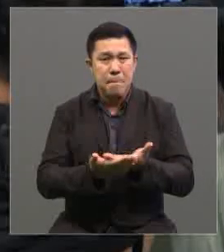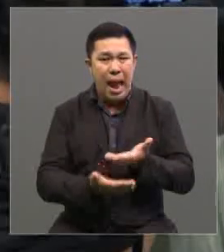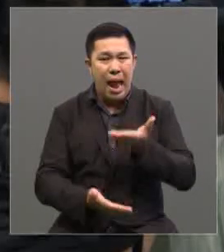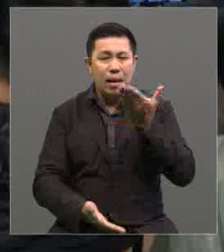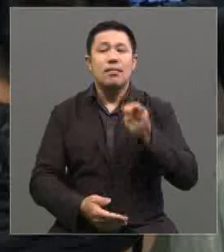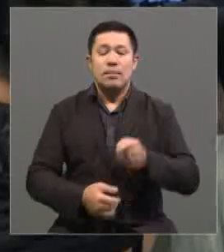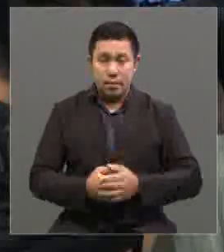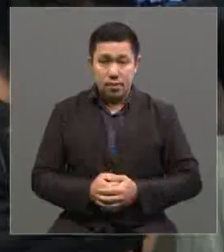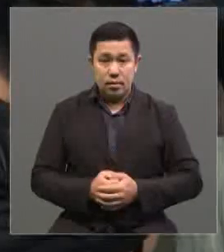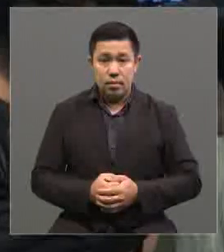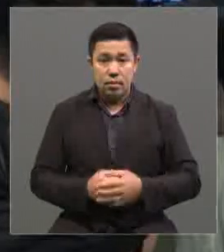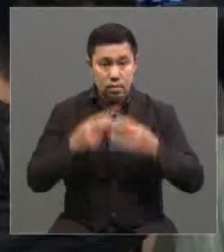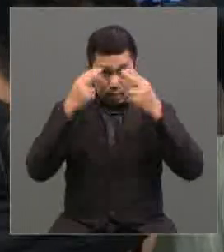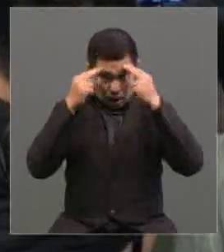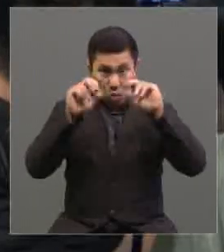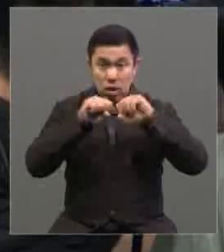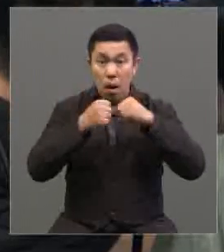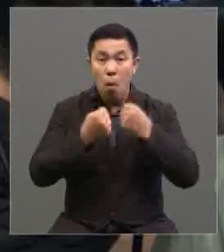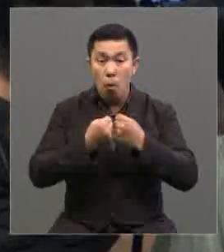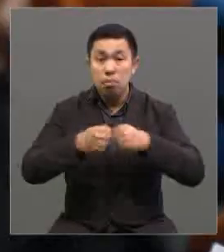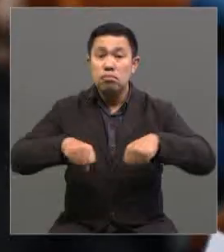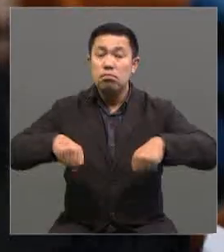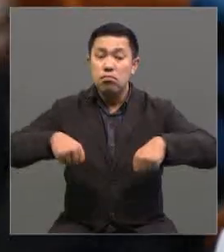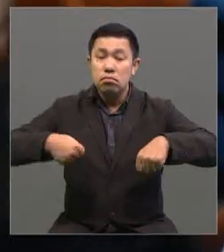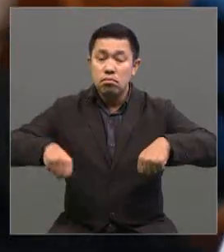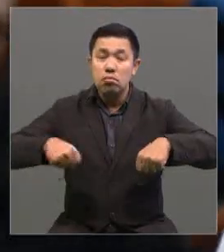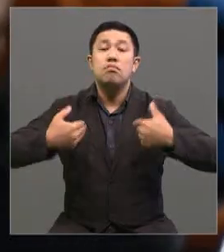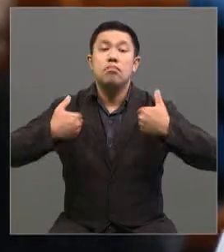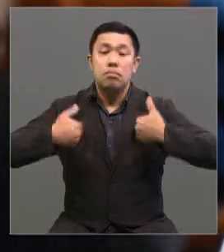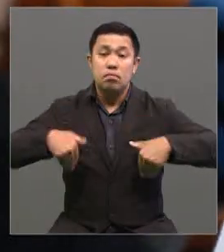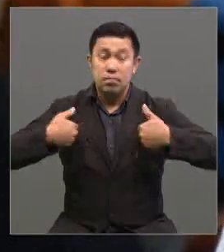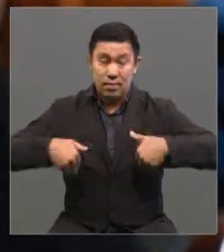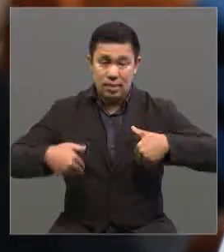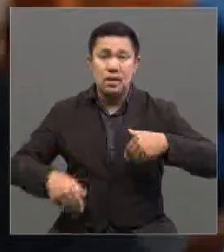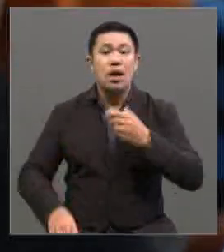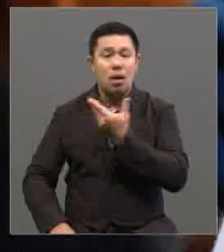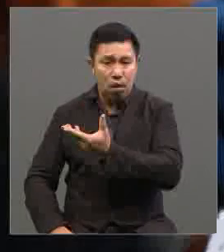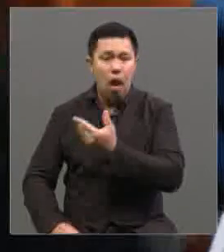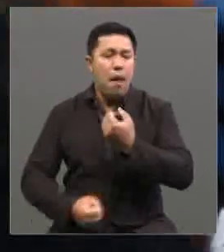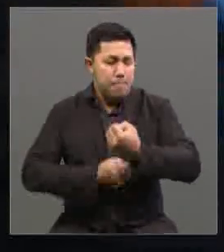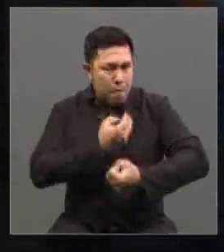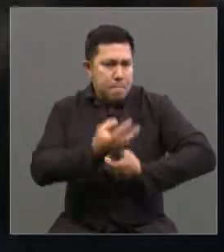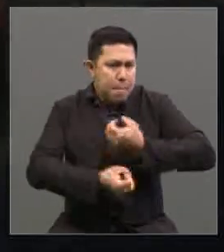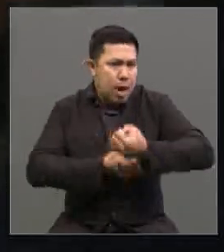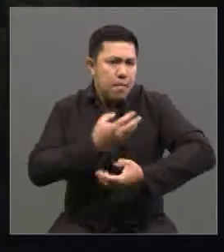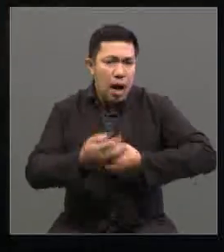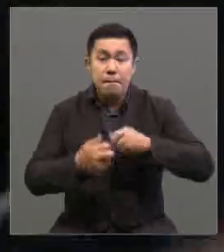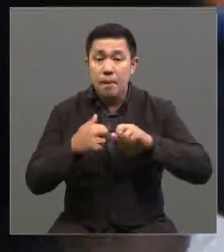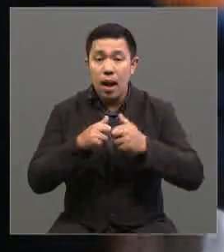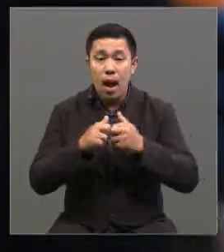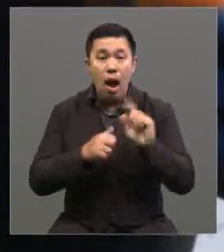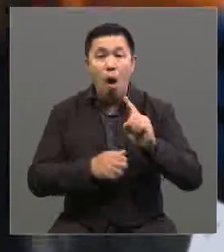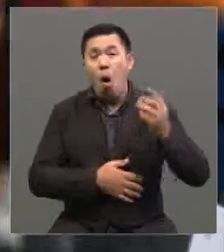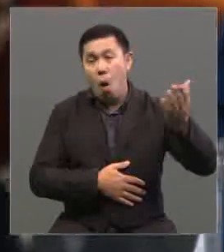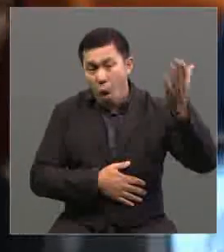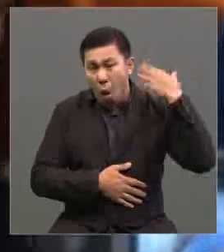วย ทางนายกสมาคมผู้ขับขี่รถจักรยานยนต์รับจ้างแห่งประเทศไทยนะครับก็ได้สะท้อนปัญหาขึ้นมานะครับบอกว่า